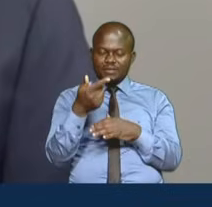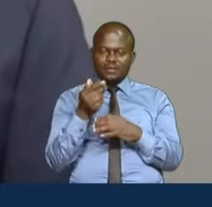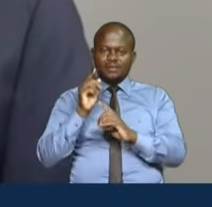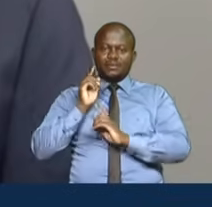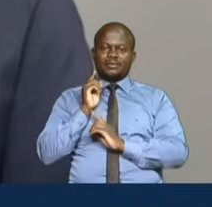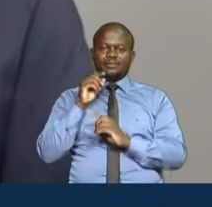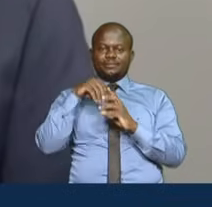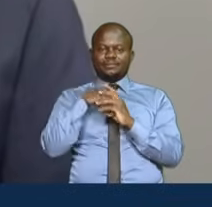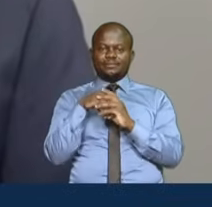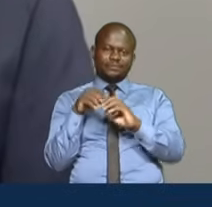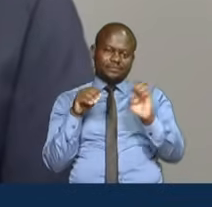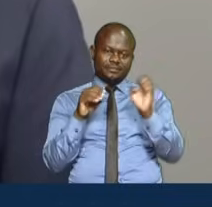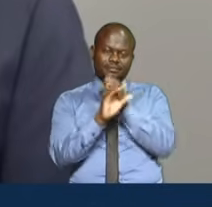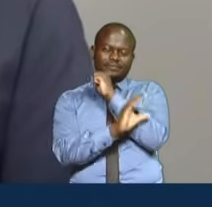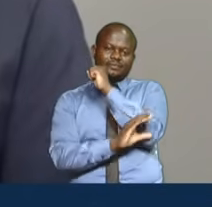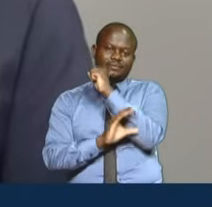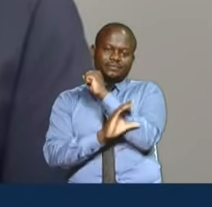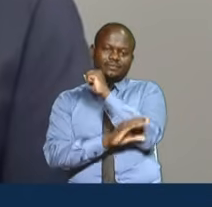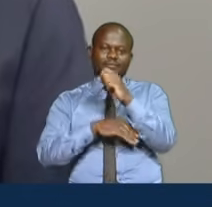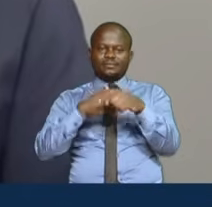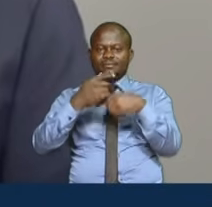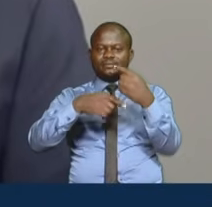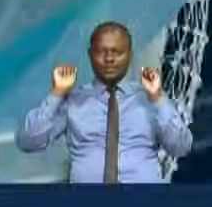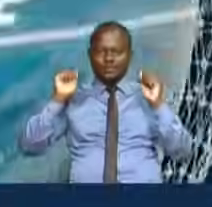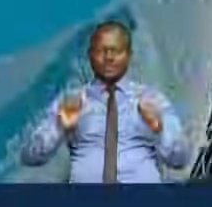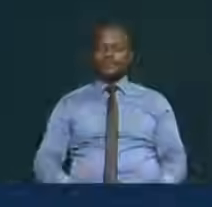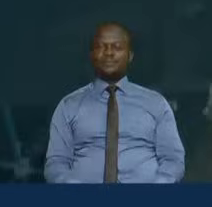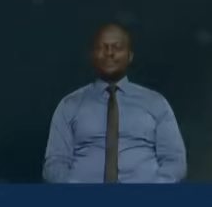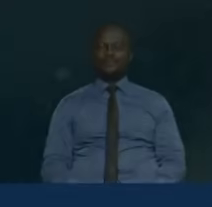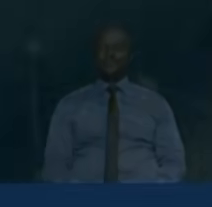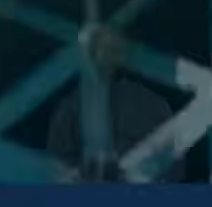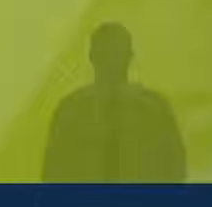mu burasirazuba bw'icyo gihugu gikomeza kugorana.